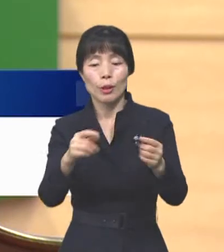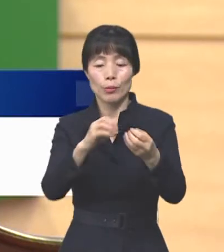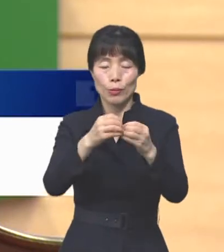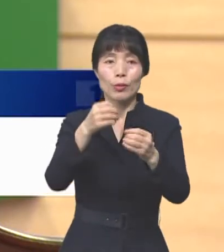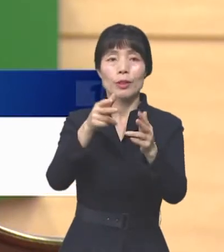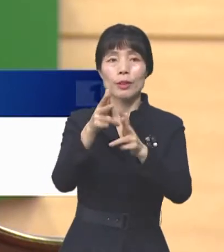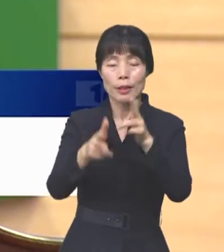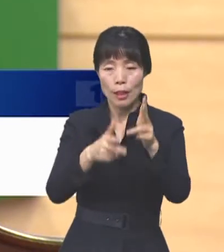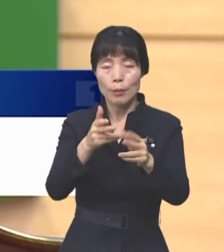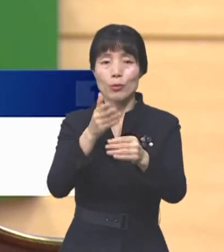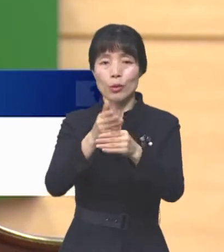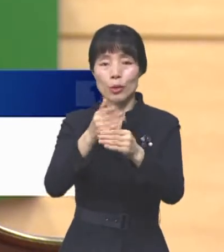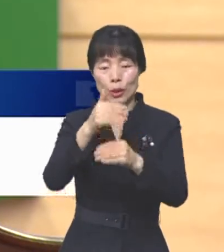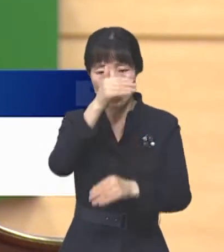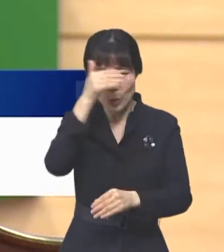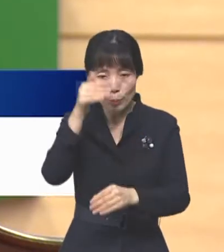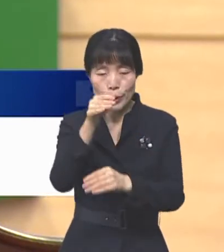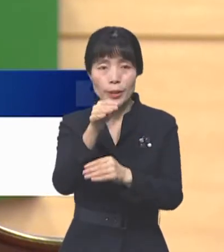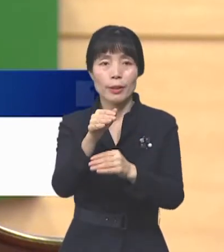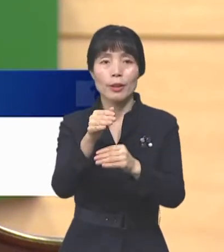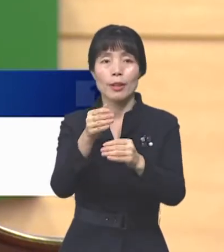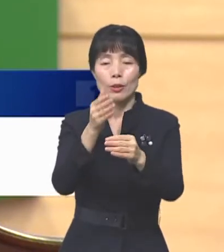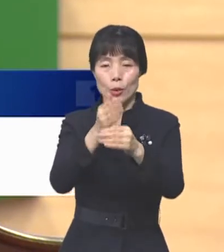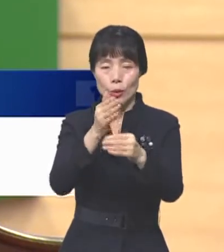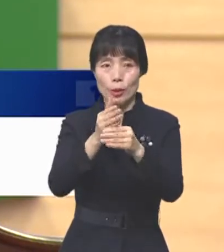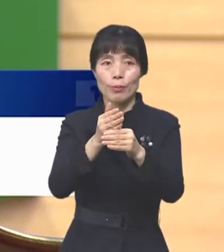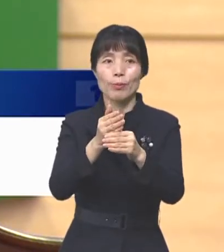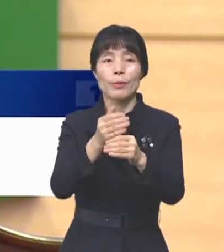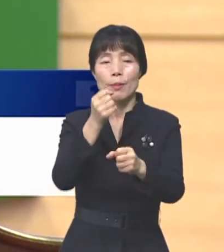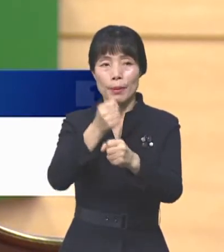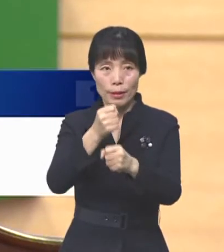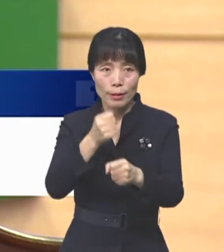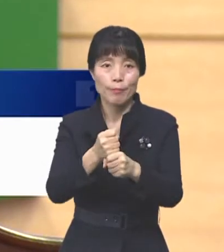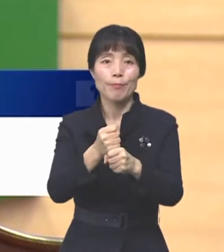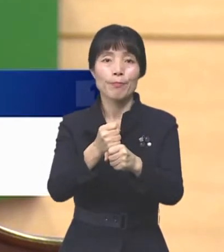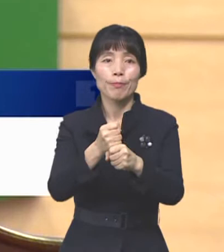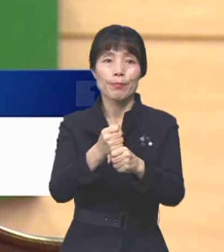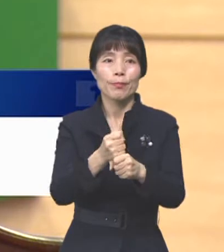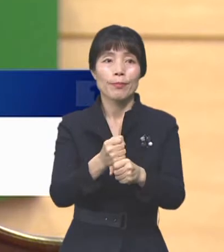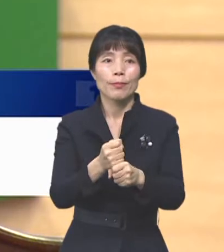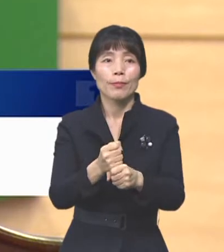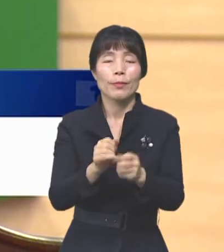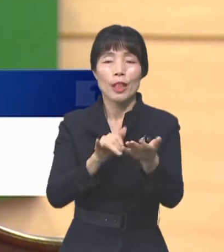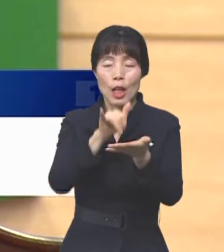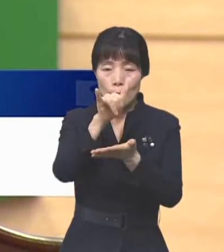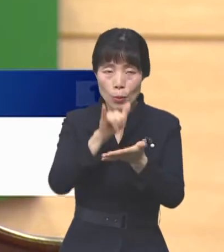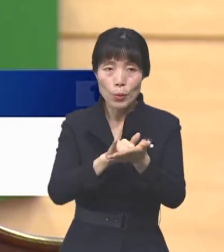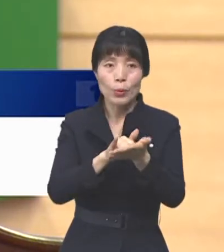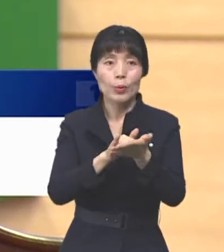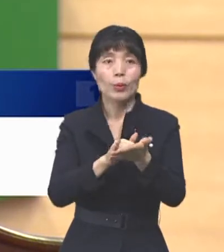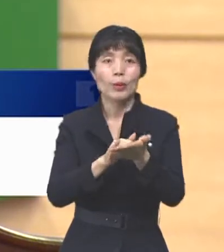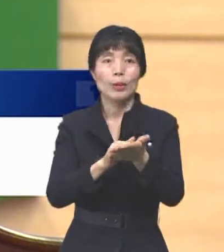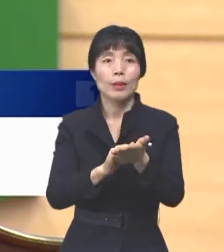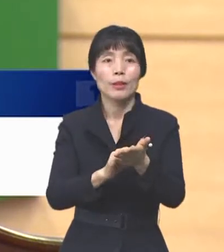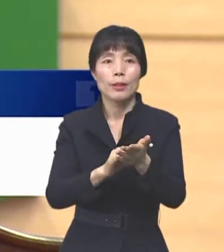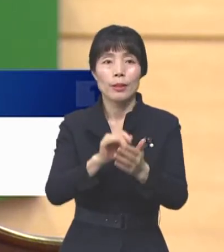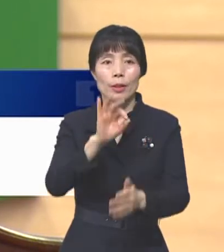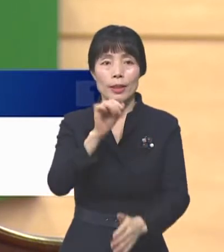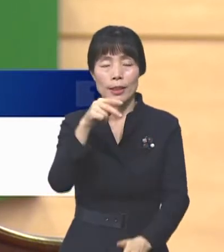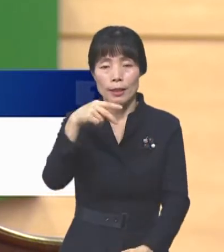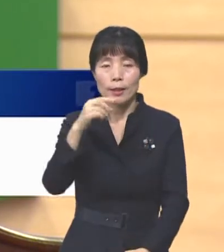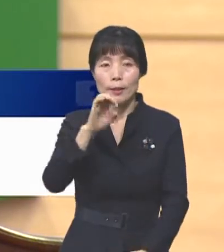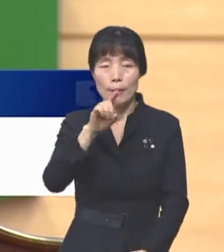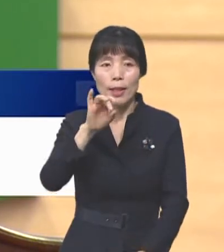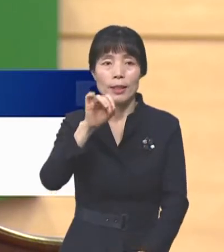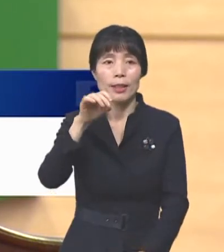등의 서비스 산업이 중심의 도시로 변화될 수 있도록 에너지 산업 부치와 FBO 인프라 구축 등 항공